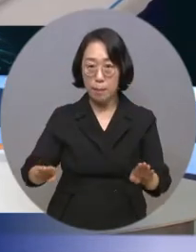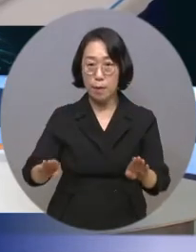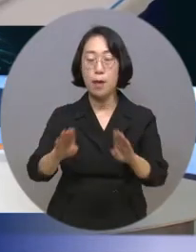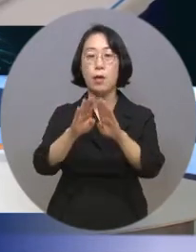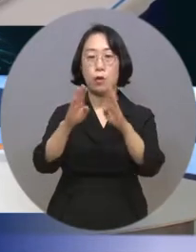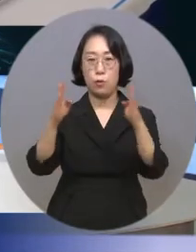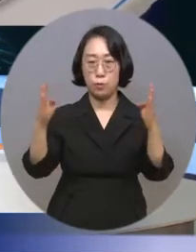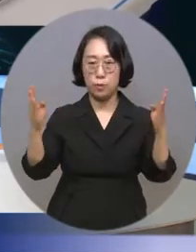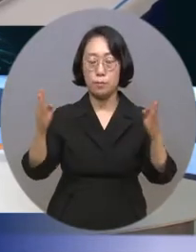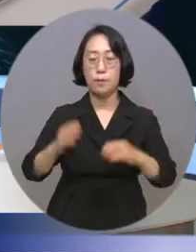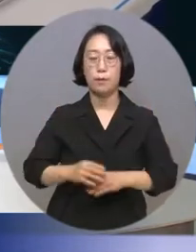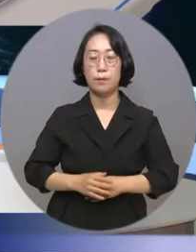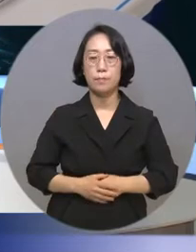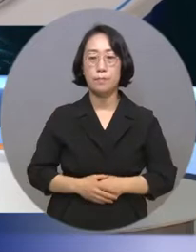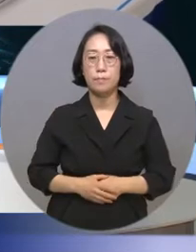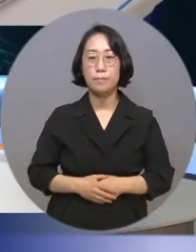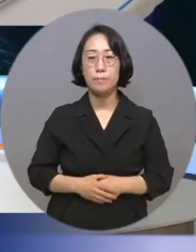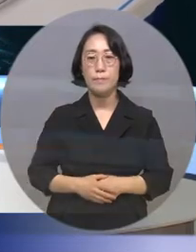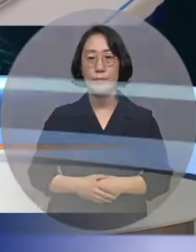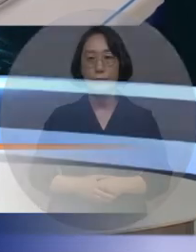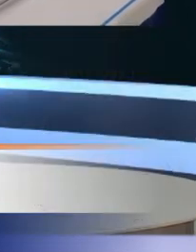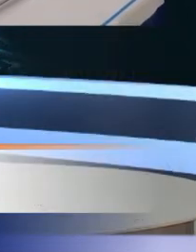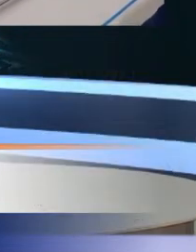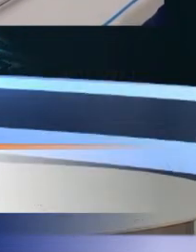현장에 문경화 기자가 다녀왔습니다.